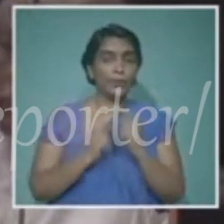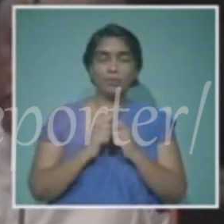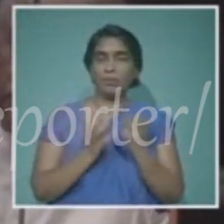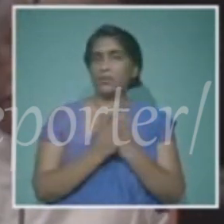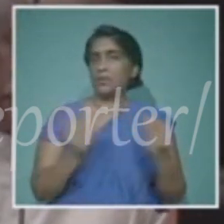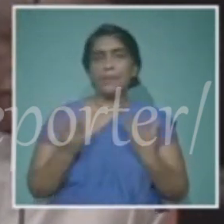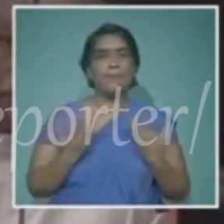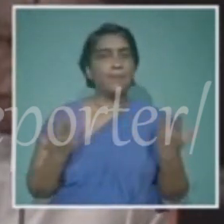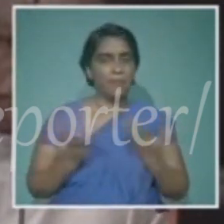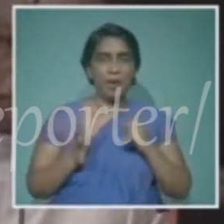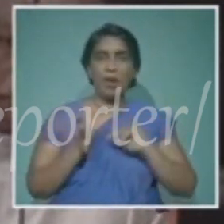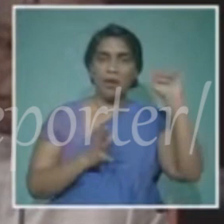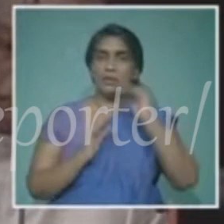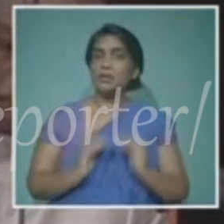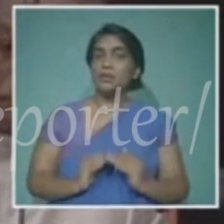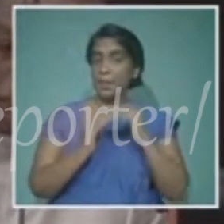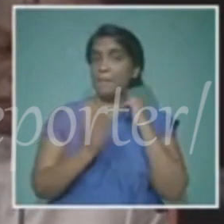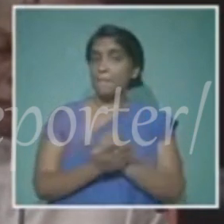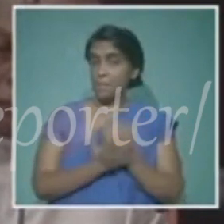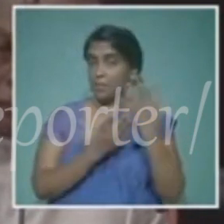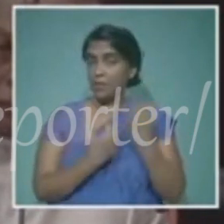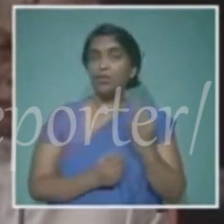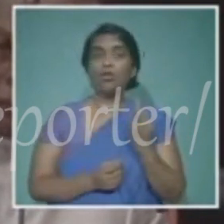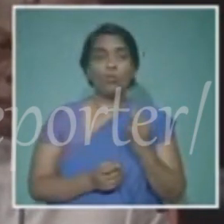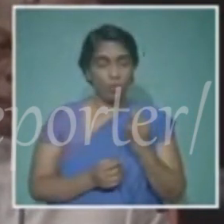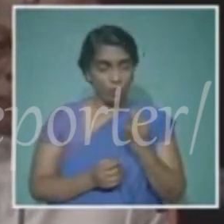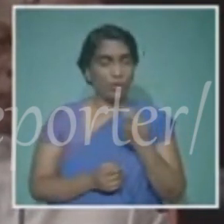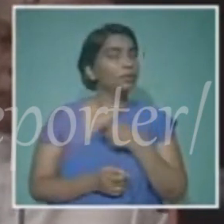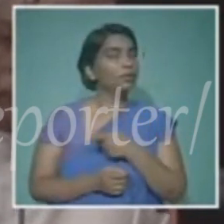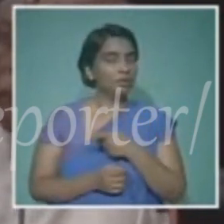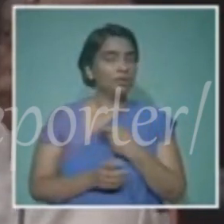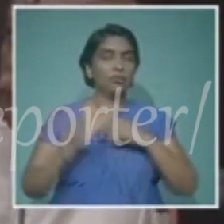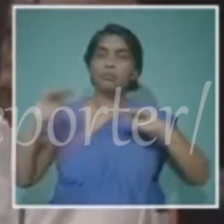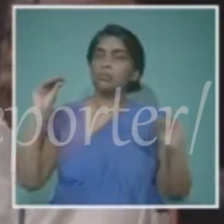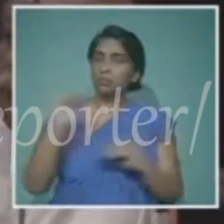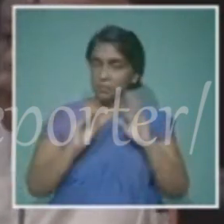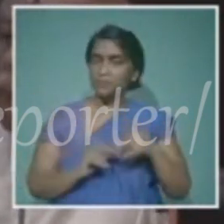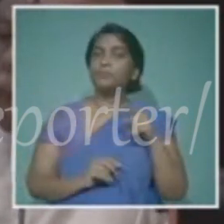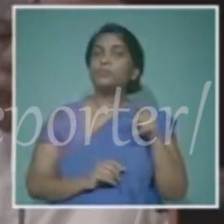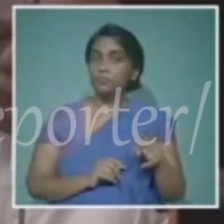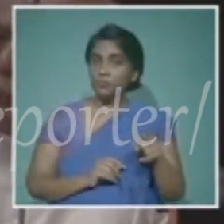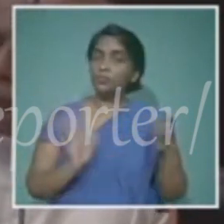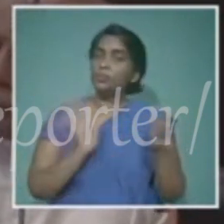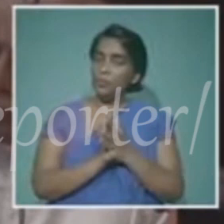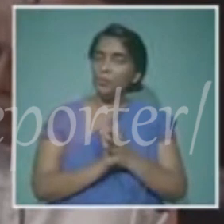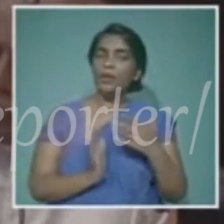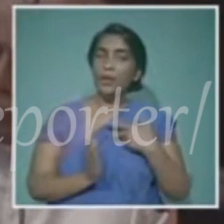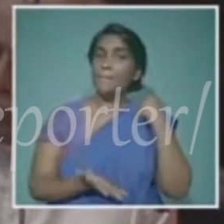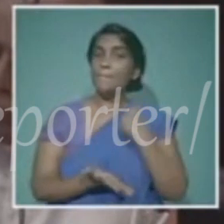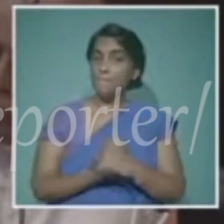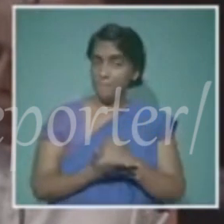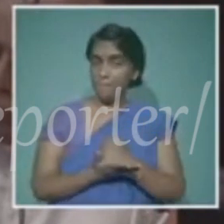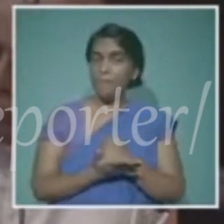නැහැ. ආසියානු සංවර්ධන බැංකුවෙන් ලැබෙන මුදල් යොදවා ගත්තාම ඒ එක්කම අපි මහ